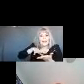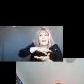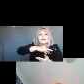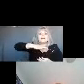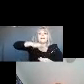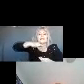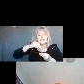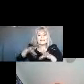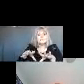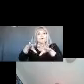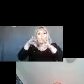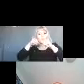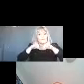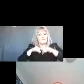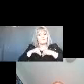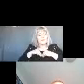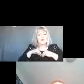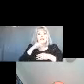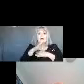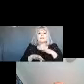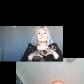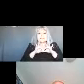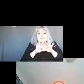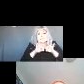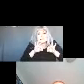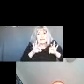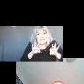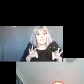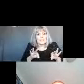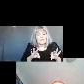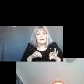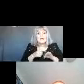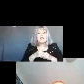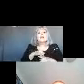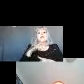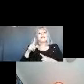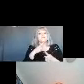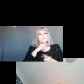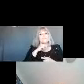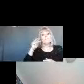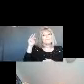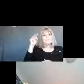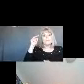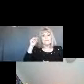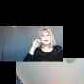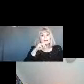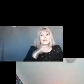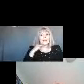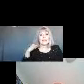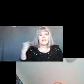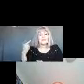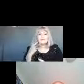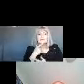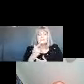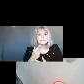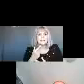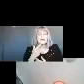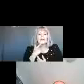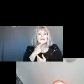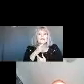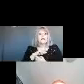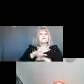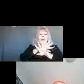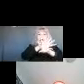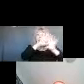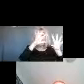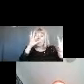Gees ontvang as geskenk en gegee. Okay. En toe kom die punchline,